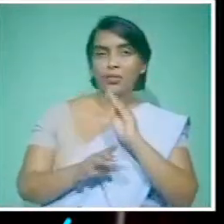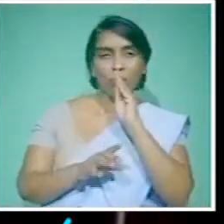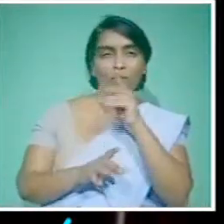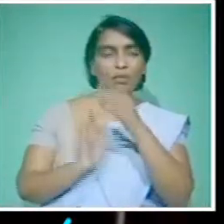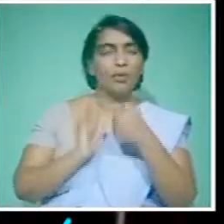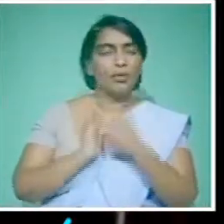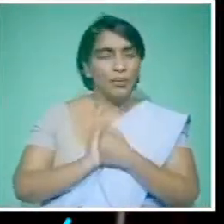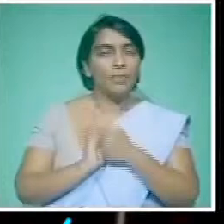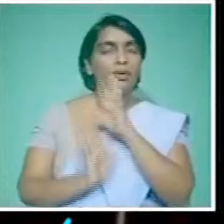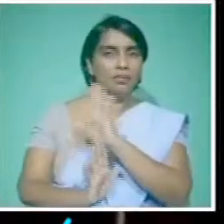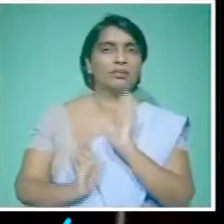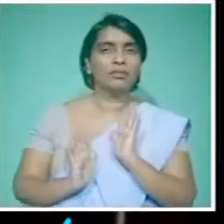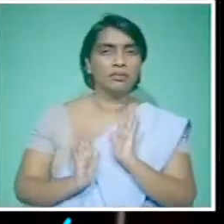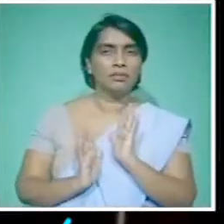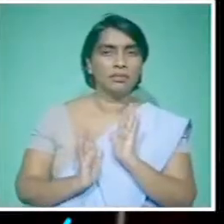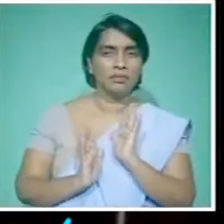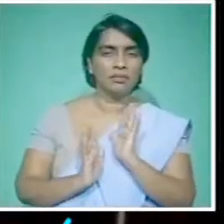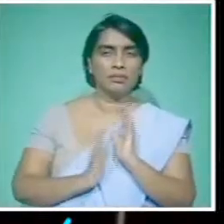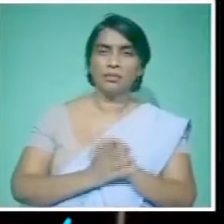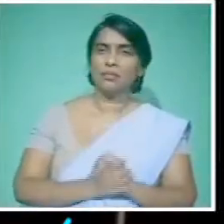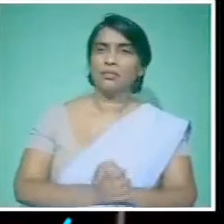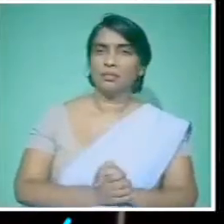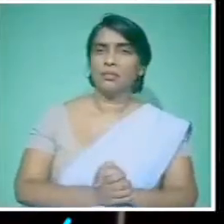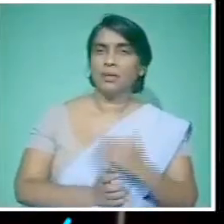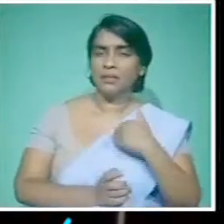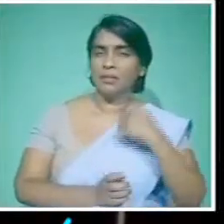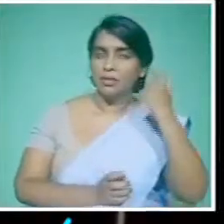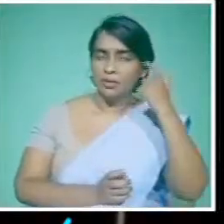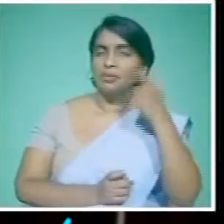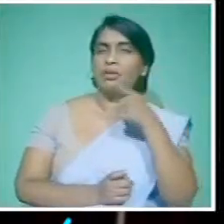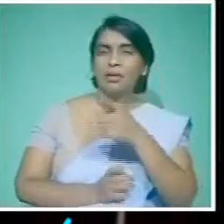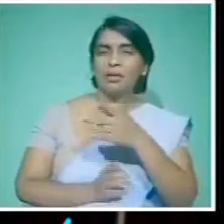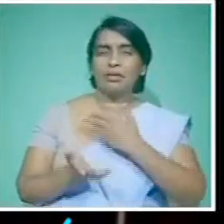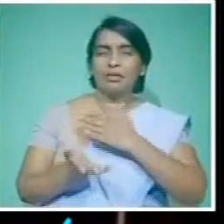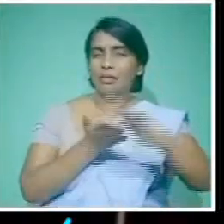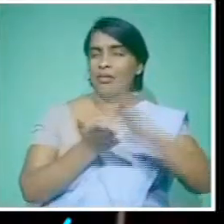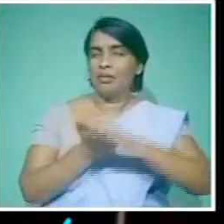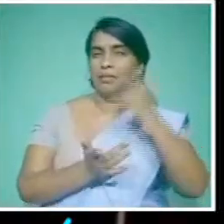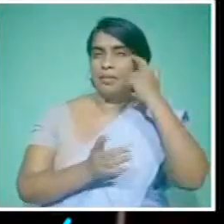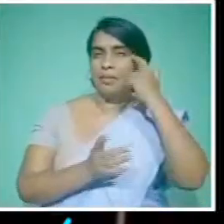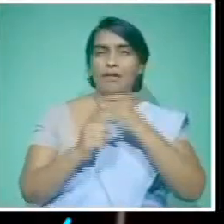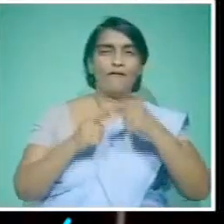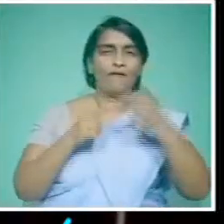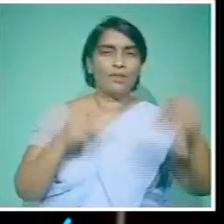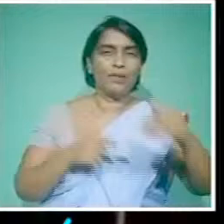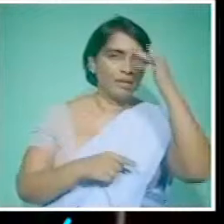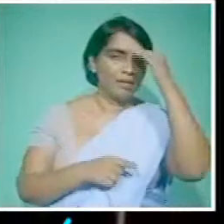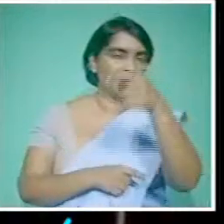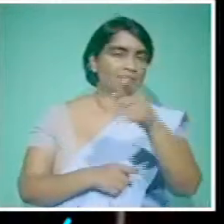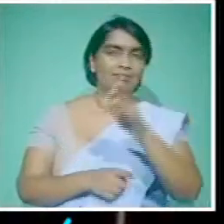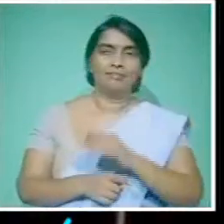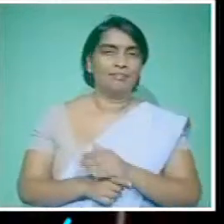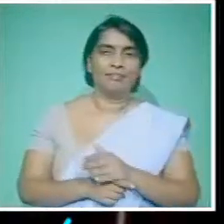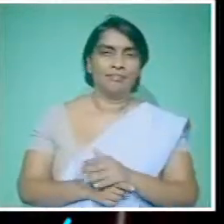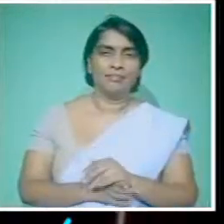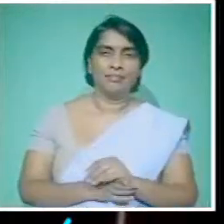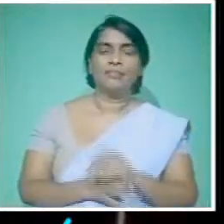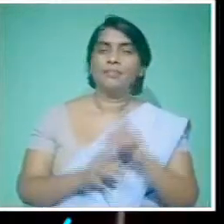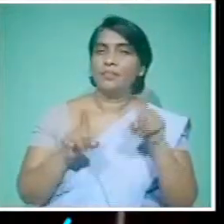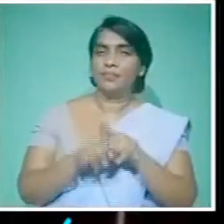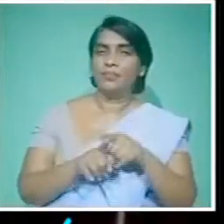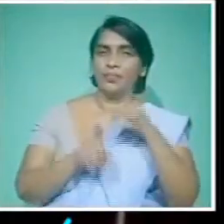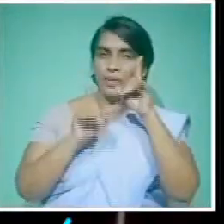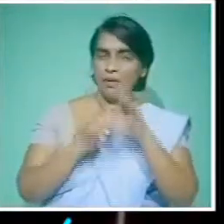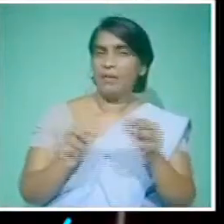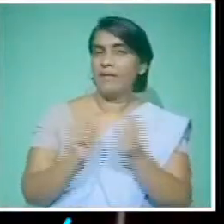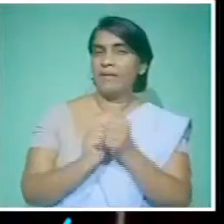ඒකට ගුණයක් තියාගන්න. මම දන්නවා කොහොමටත් කෙලෙයි ගුණේ තියෙන කෙනෙක් නෙමෙයි විපක්ෂ නායකතුමා කියන්නේ. එහෙම නැත්තම් මේ